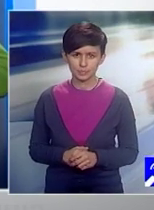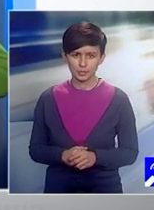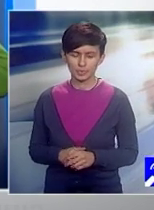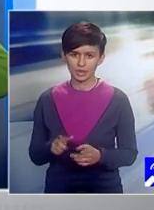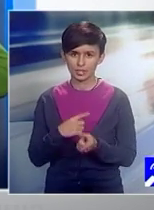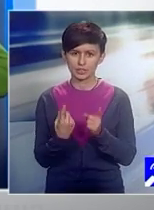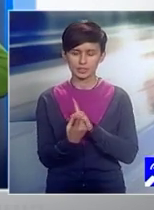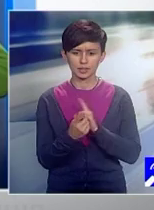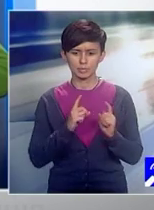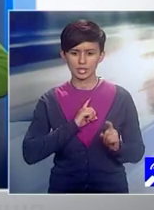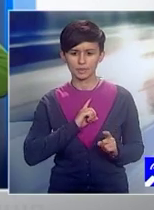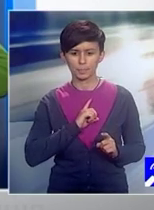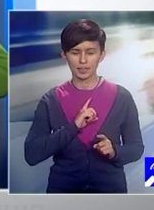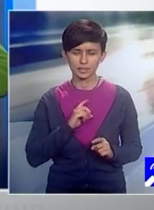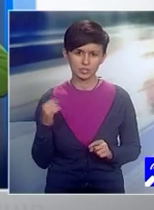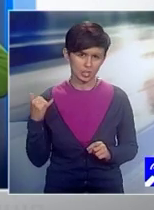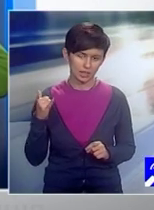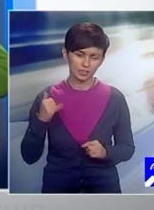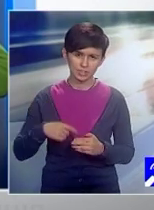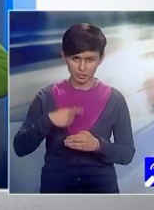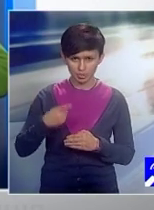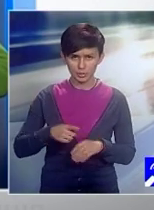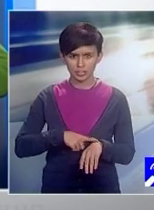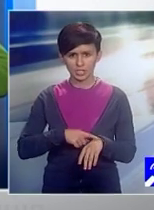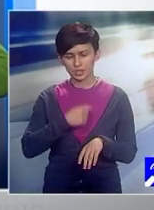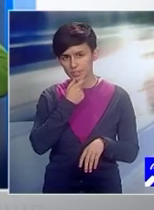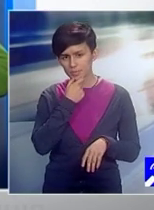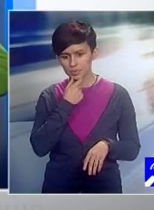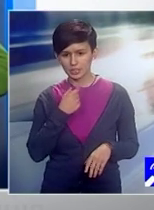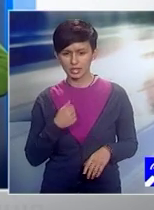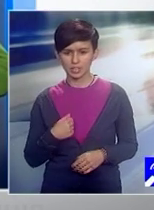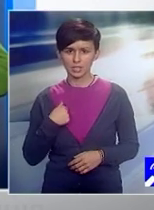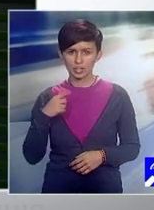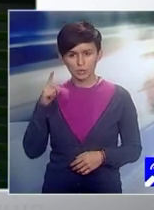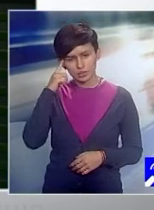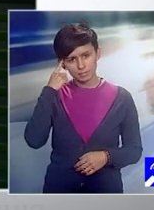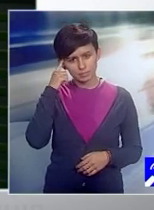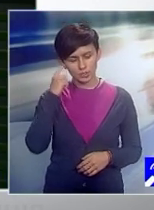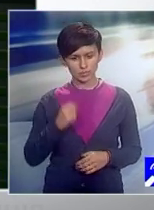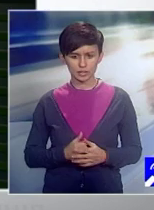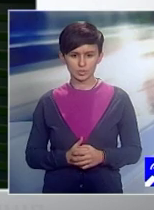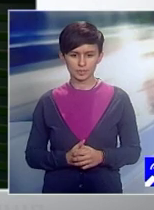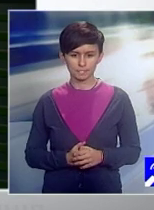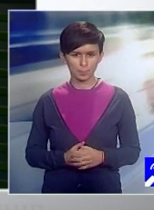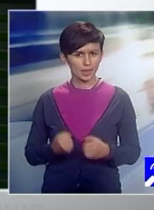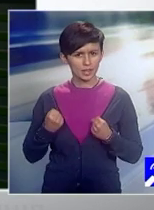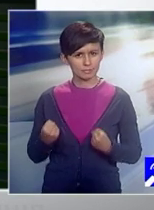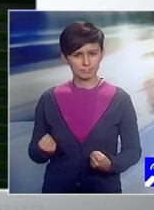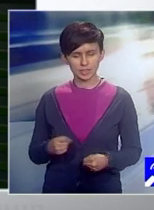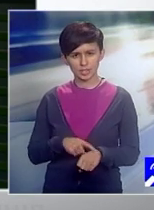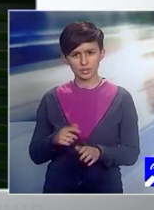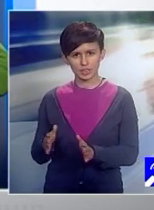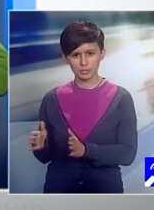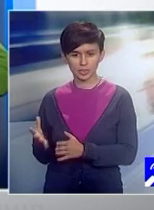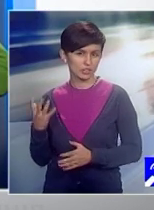Schimbarea personală a venit ulterior, în timp și în ani. Nu mi-am dat seama. Ce ți s-a părut cel mai greu în această perioadă? Nu